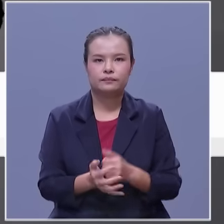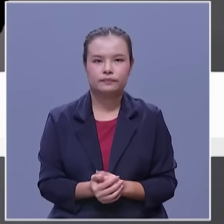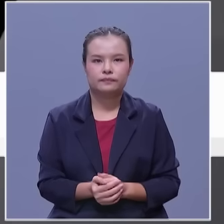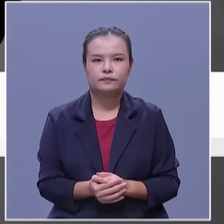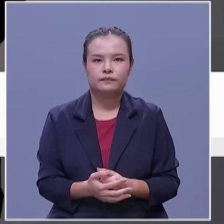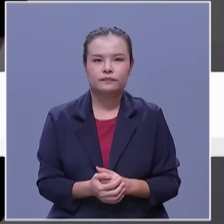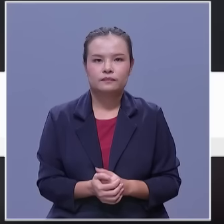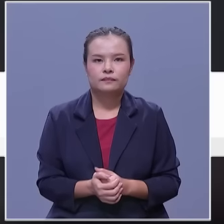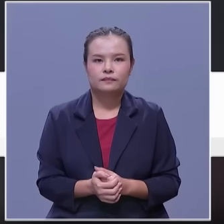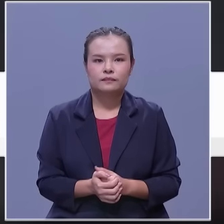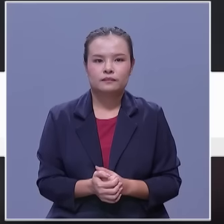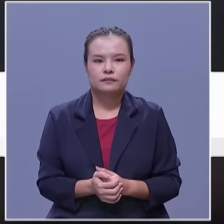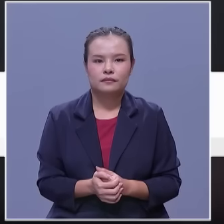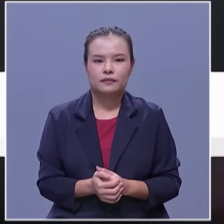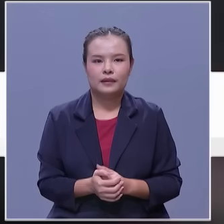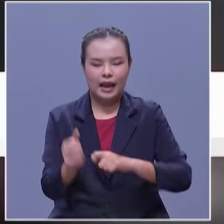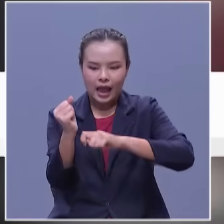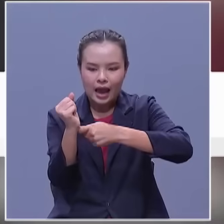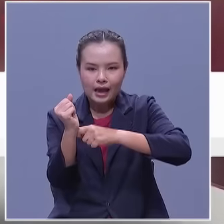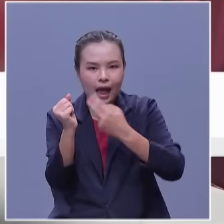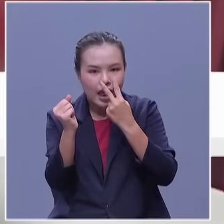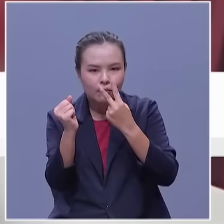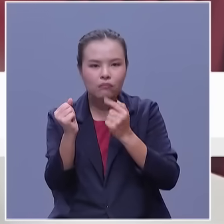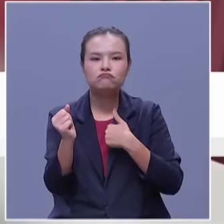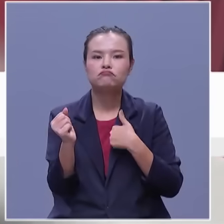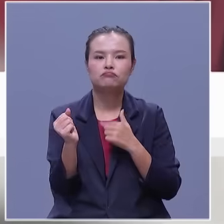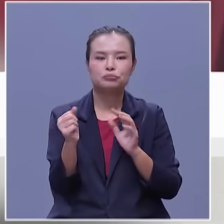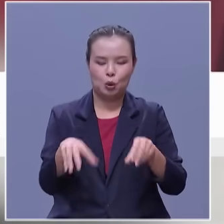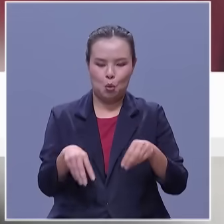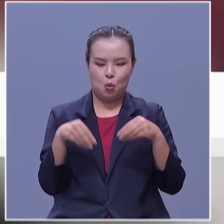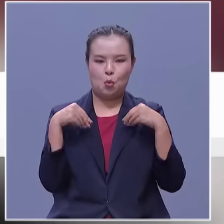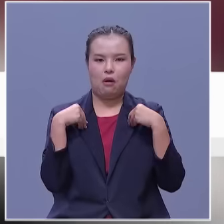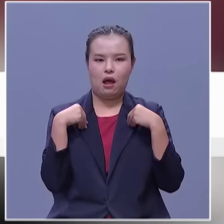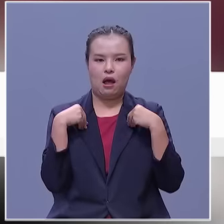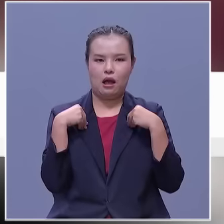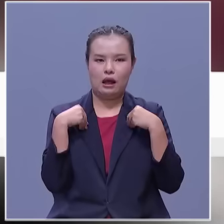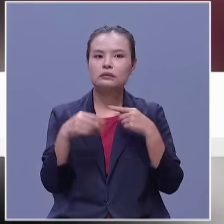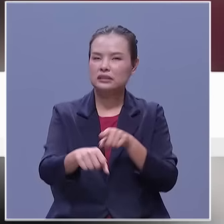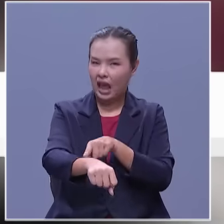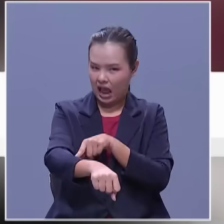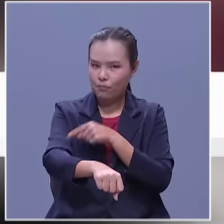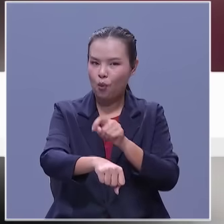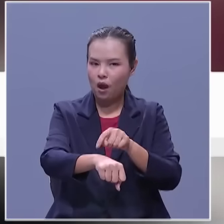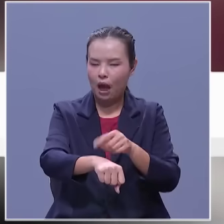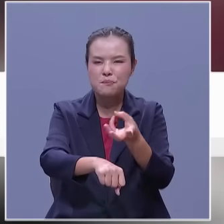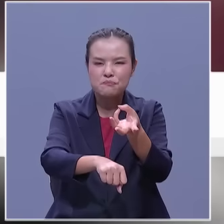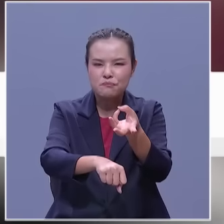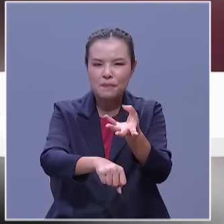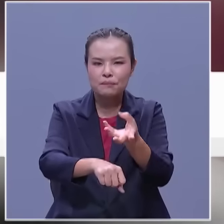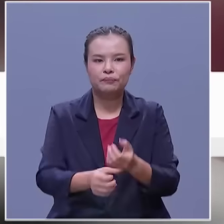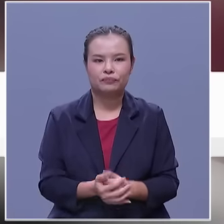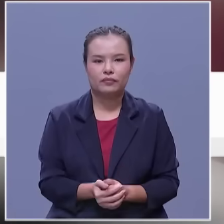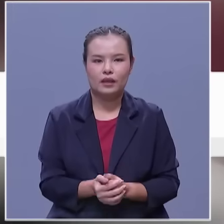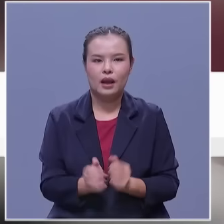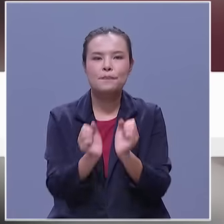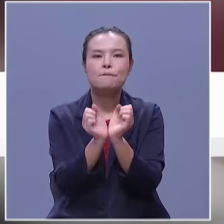ค่ะเราเห็นตอนเไขมั้ยคือว่ากุมบ้านั่งอยู่นานมยนานมยไม่นานเสร็จแล้วพอ